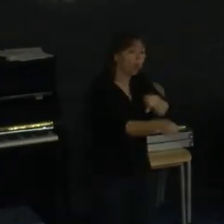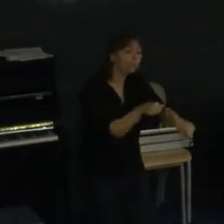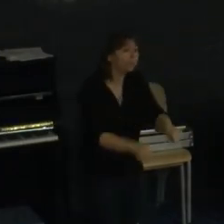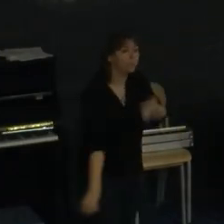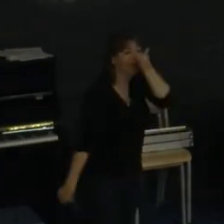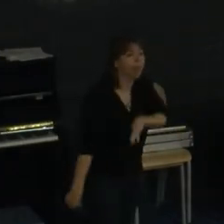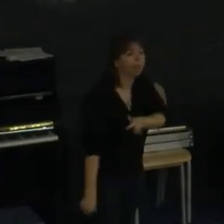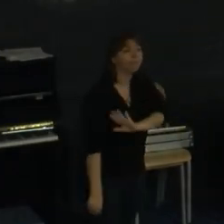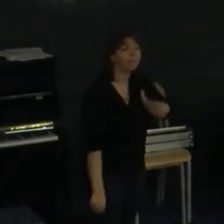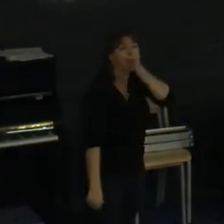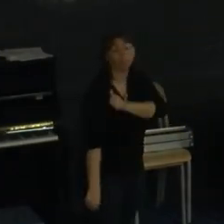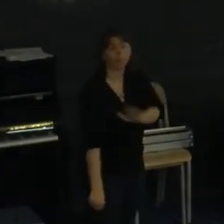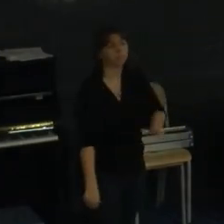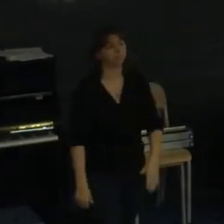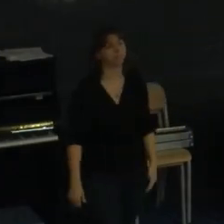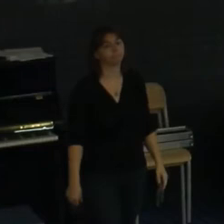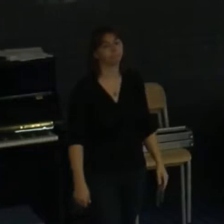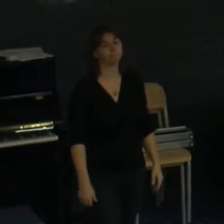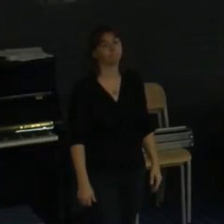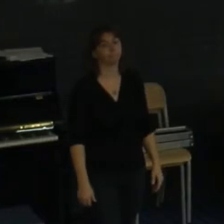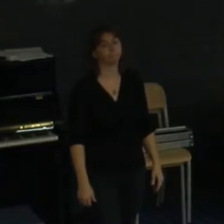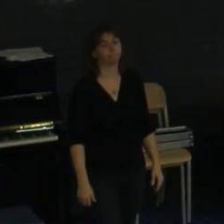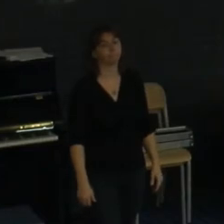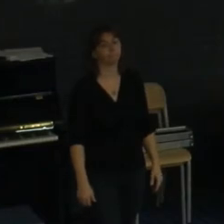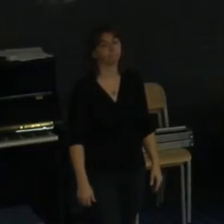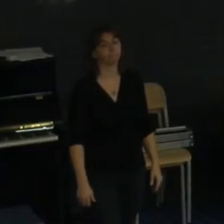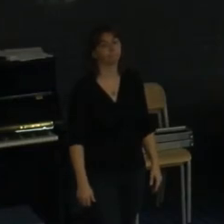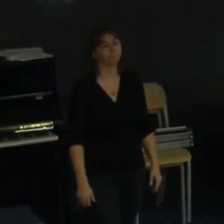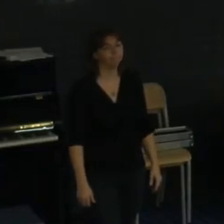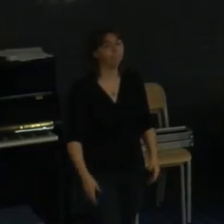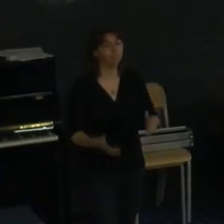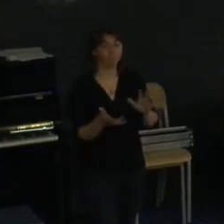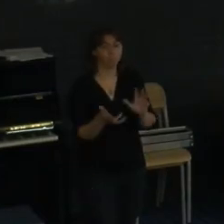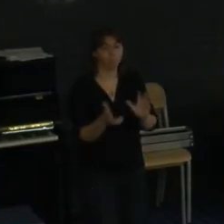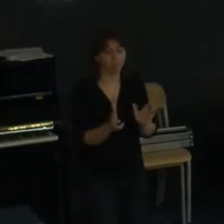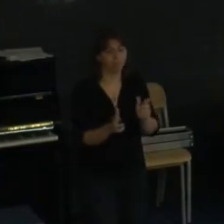ce moment-là, c'est impossible. Alors, comment est-ce qu'on peut débugger